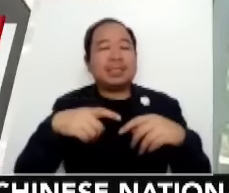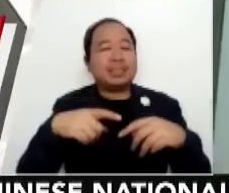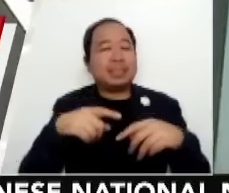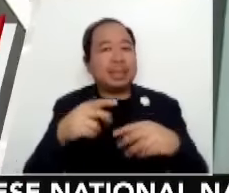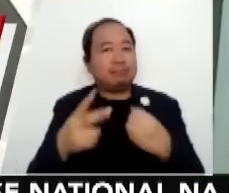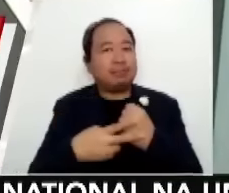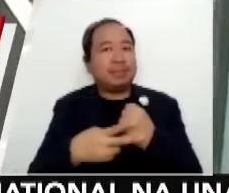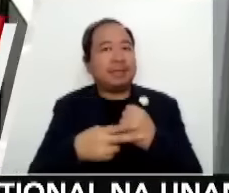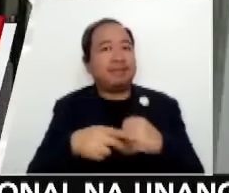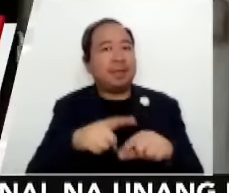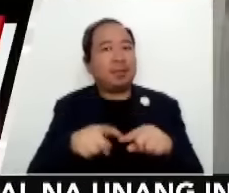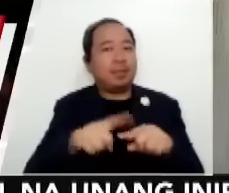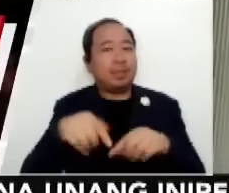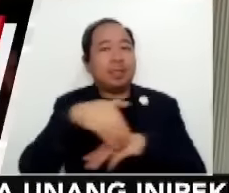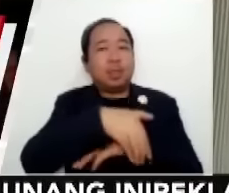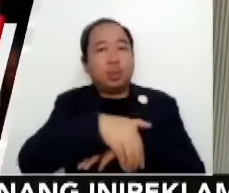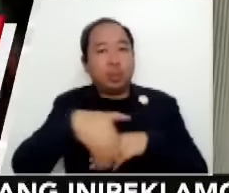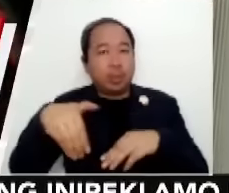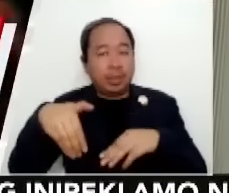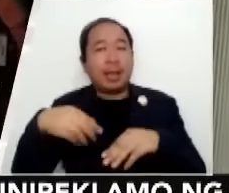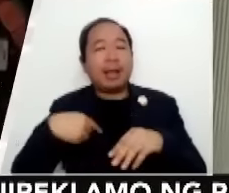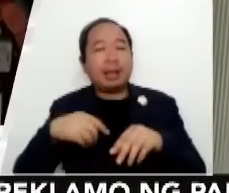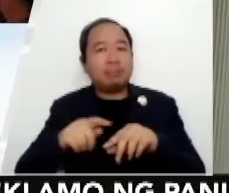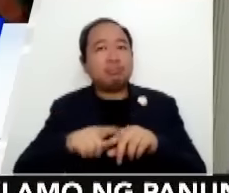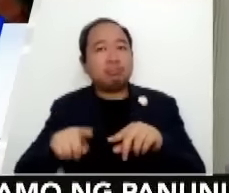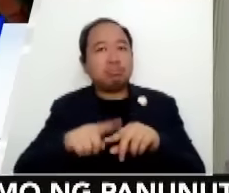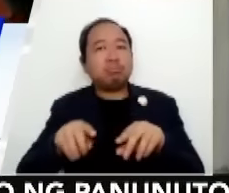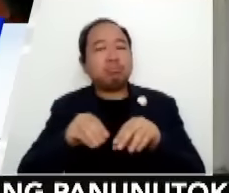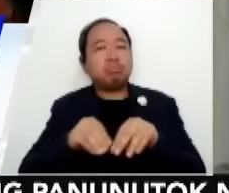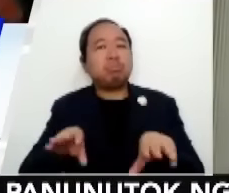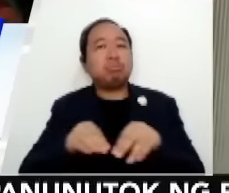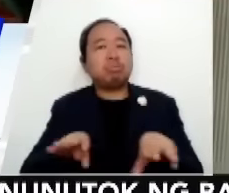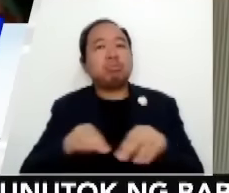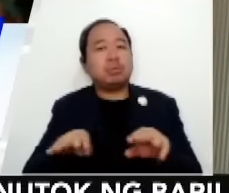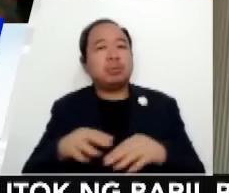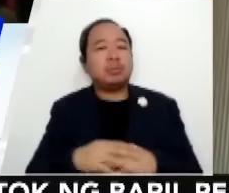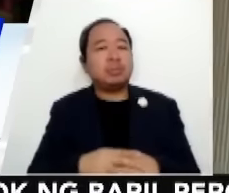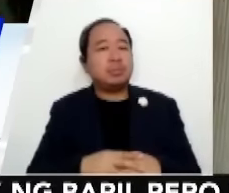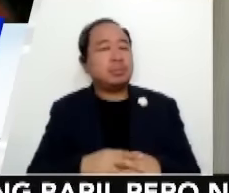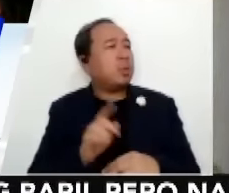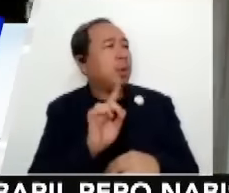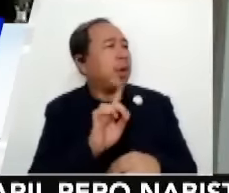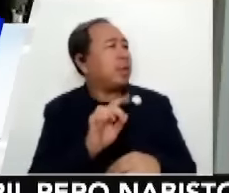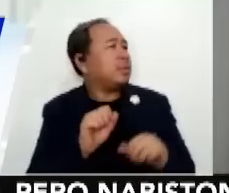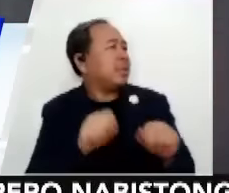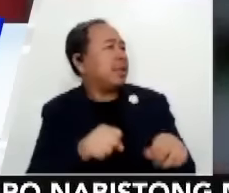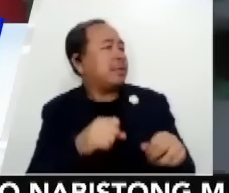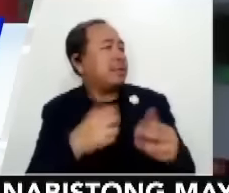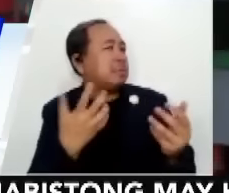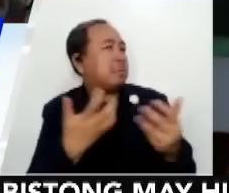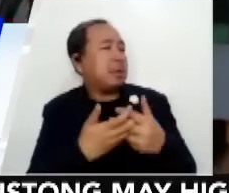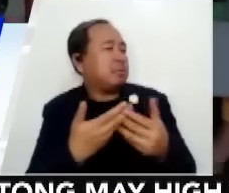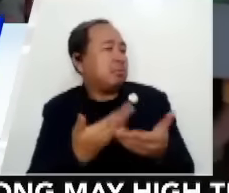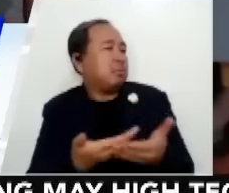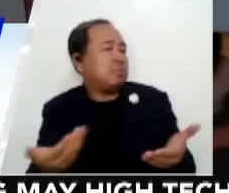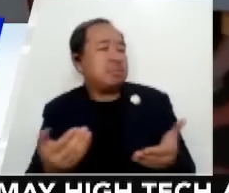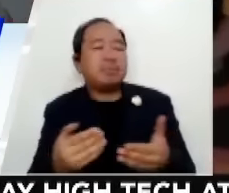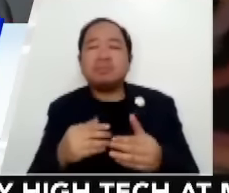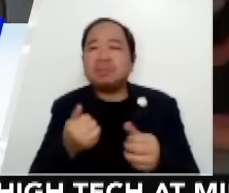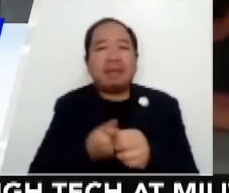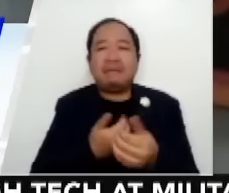I'm withdrawing this power and bring it to the house. Okay. Ano mga kayang paandarin yan? Everything. Pero para